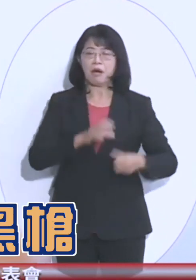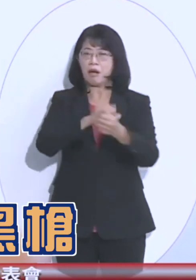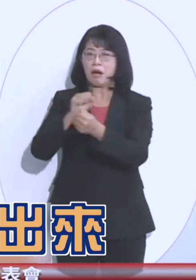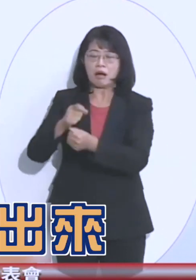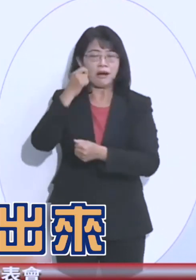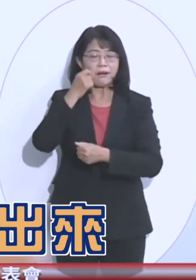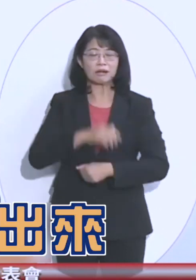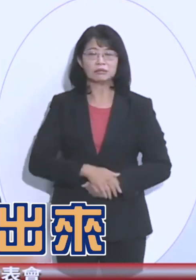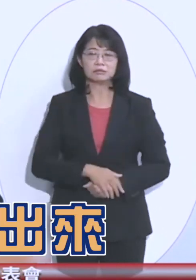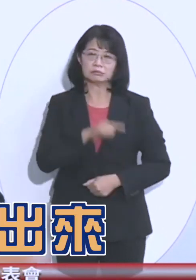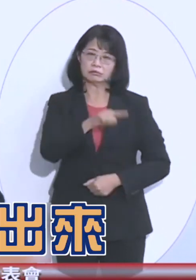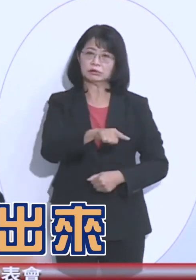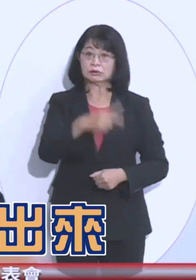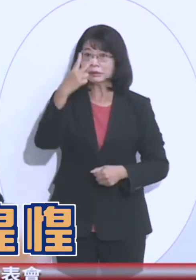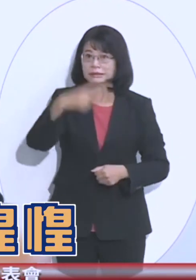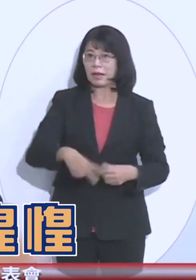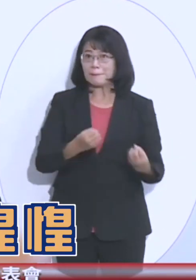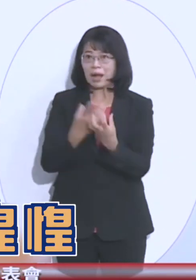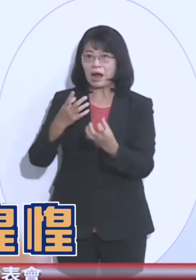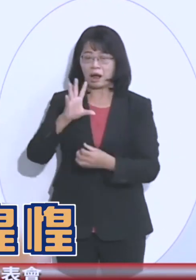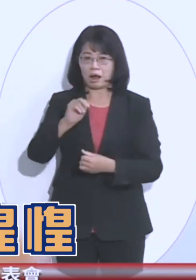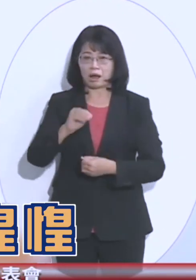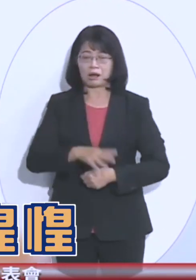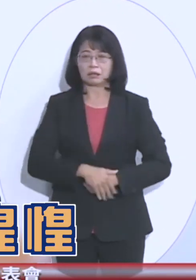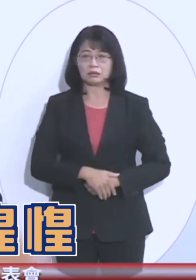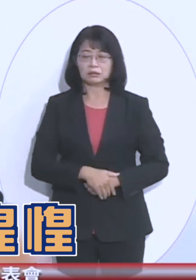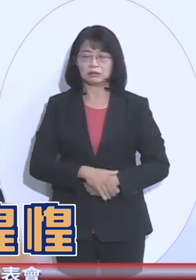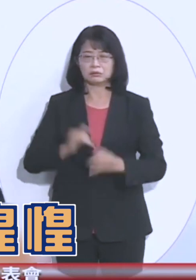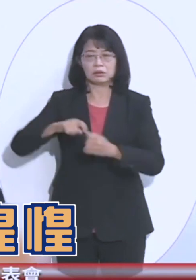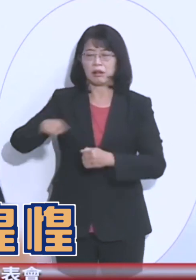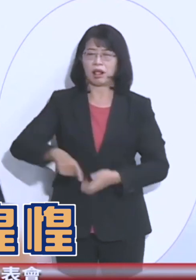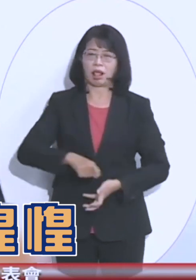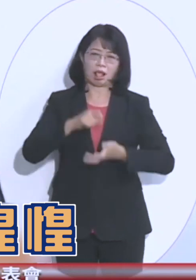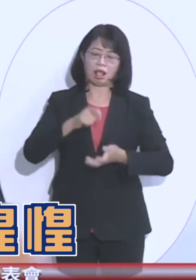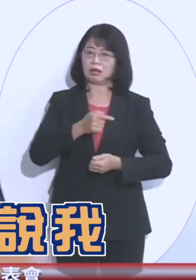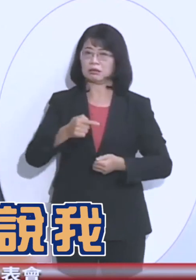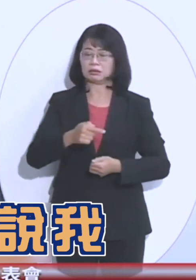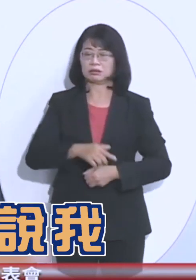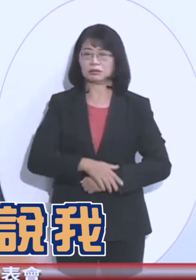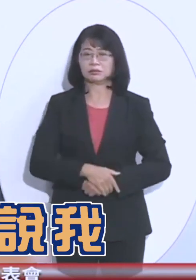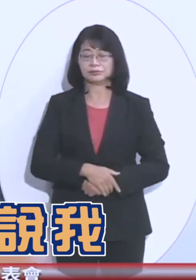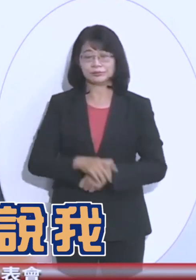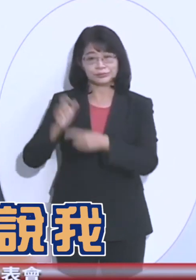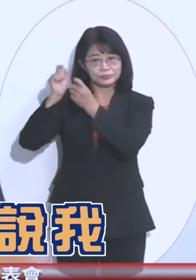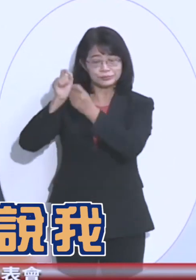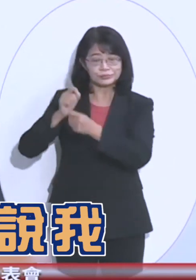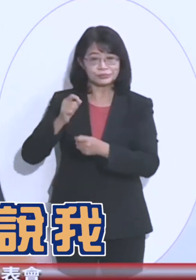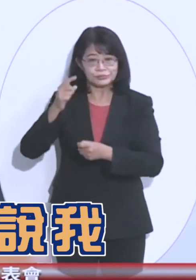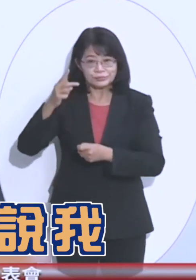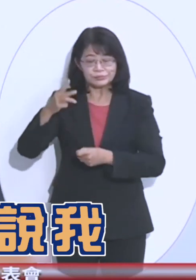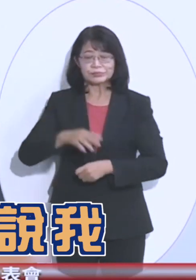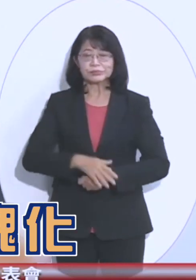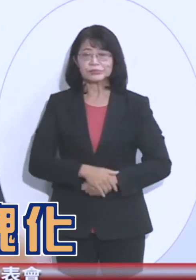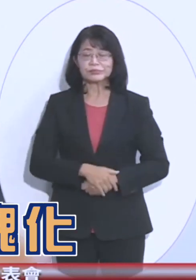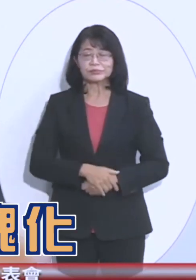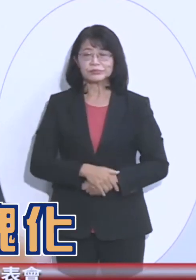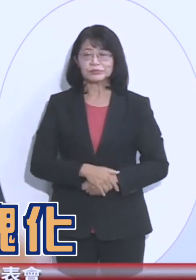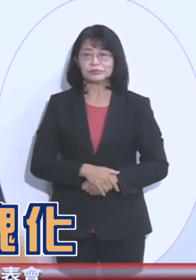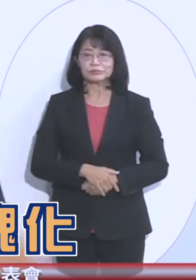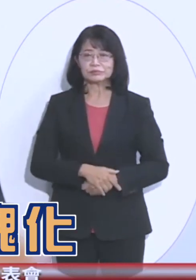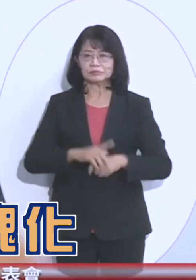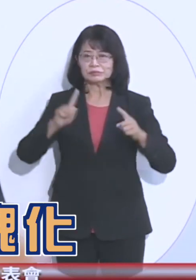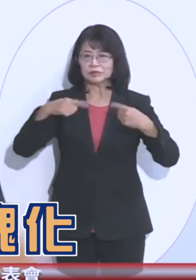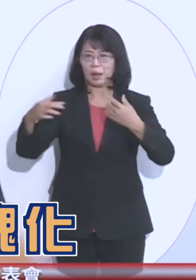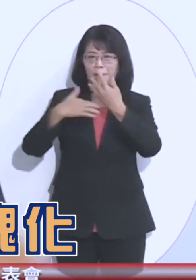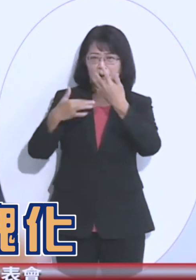这支乌枪一当时要阁走出来？莫怪市民民心惶惶。这两日枪仔出来给我扭曲、